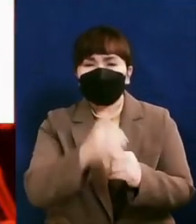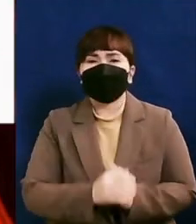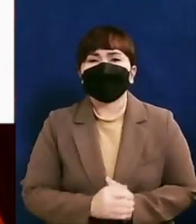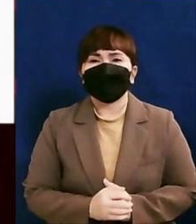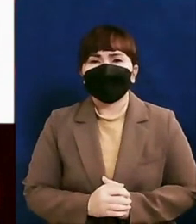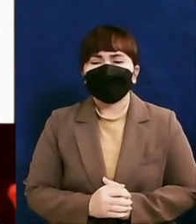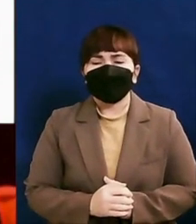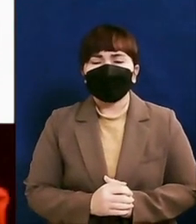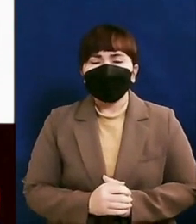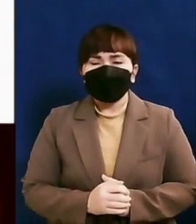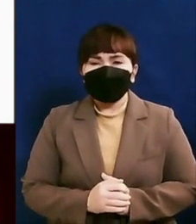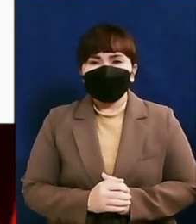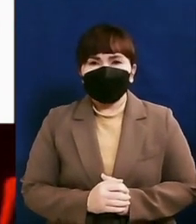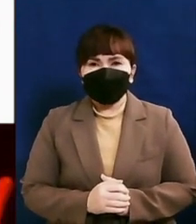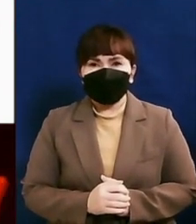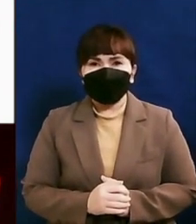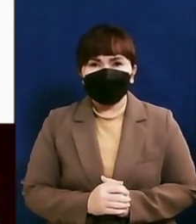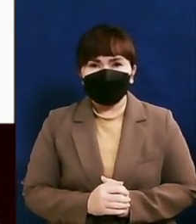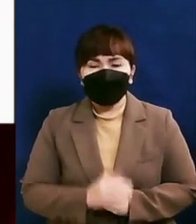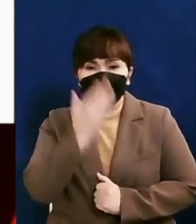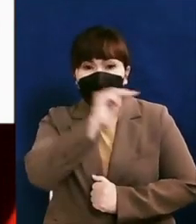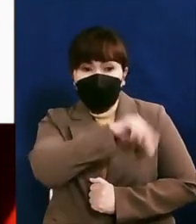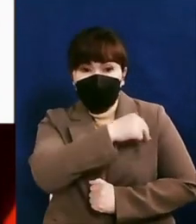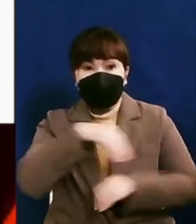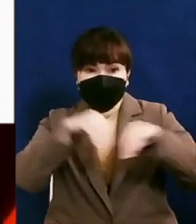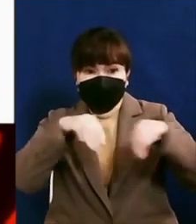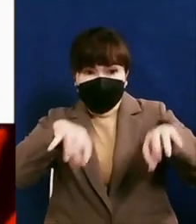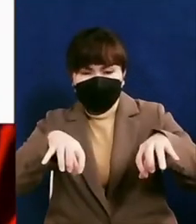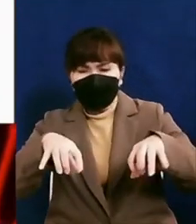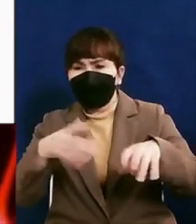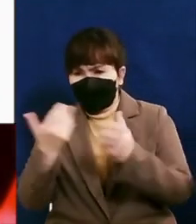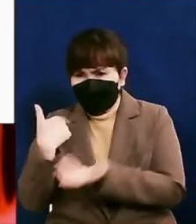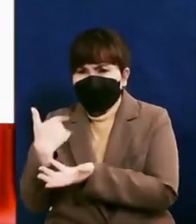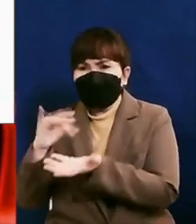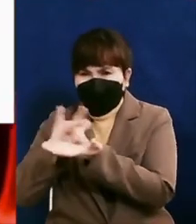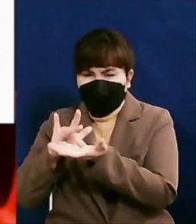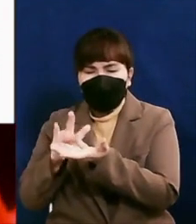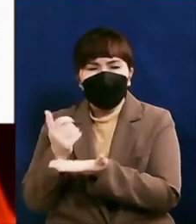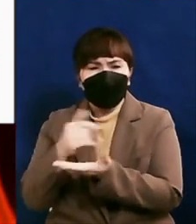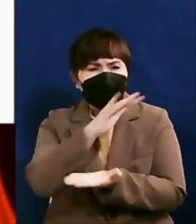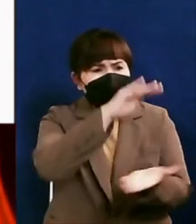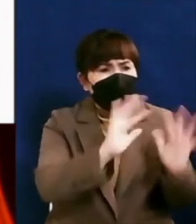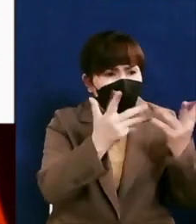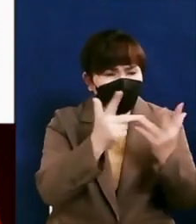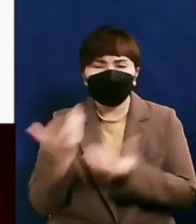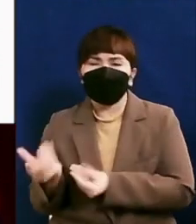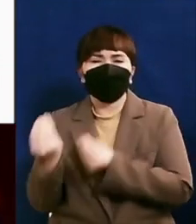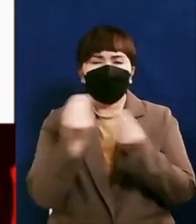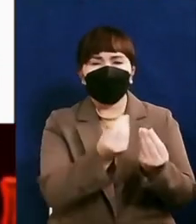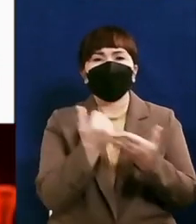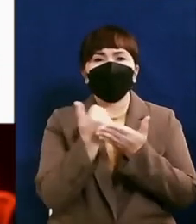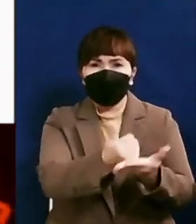จะส่งสต็อกไปช่วยเหลือซึ่งกันได้นะครับต้องนะฮะเรามียาทั้งหมดนะครับนะฮะ